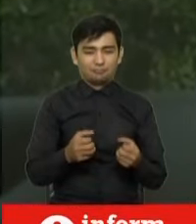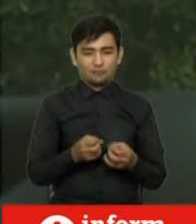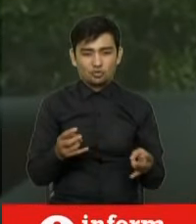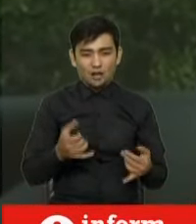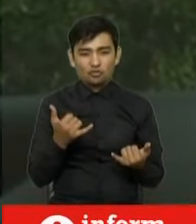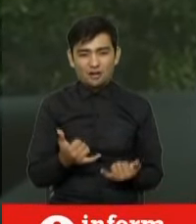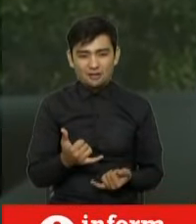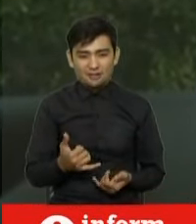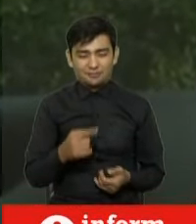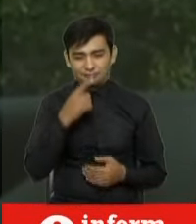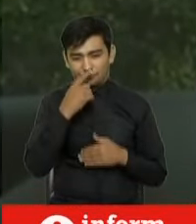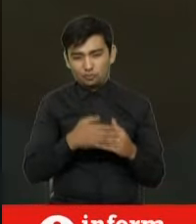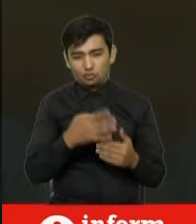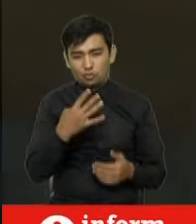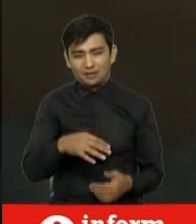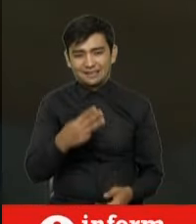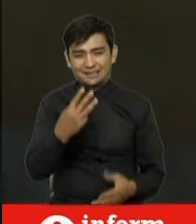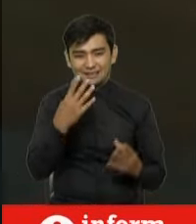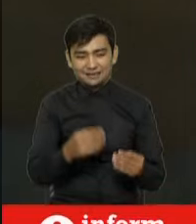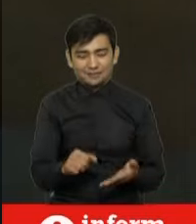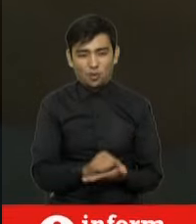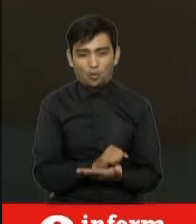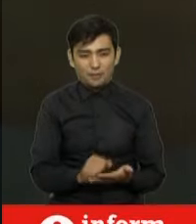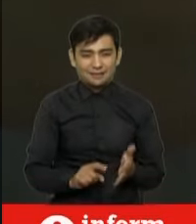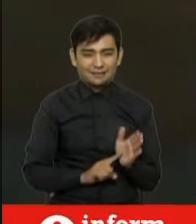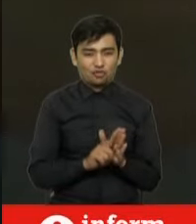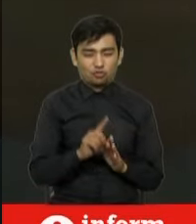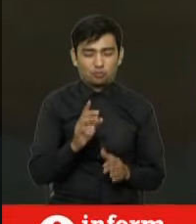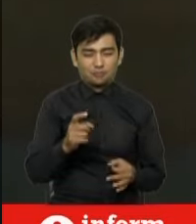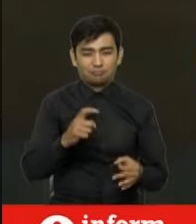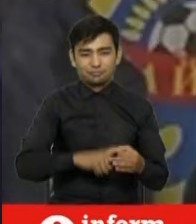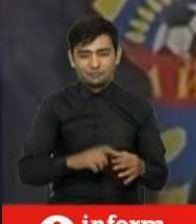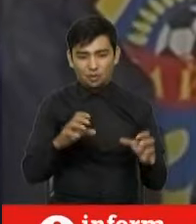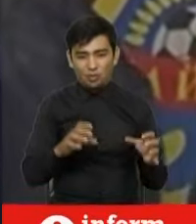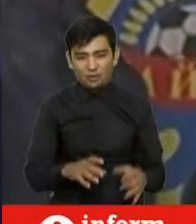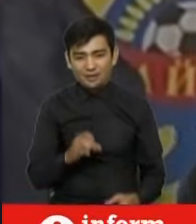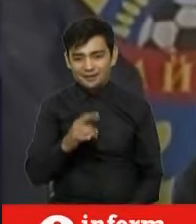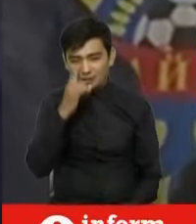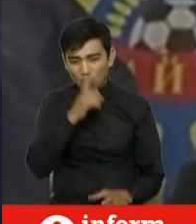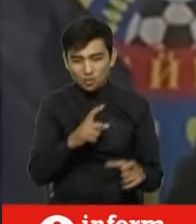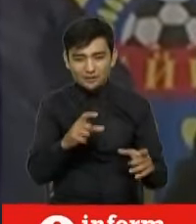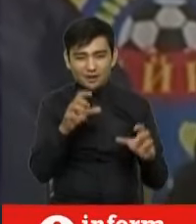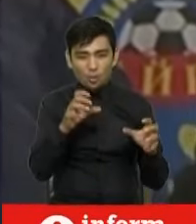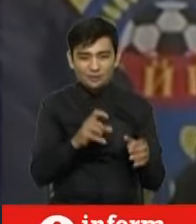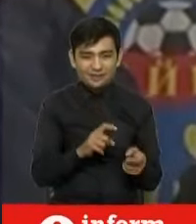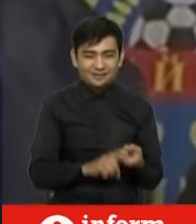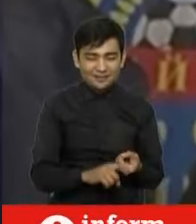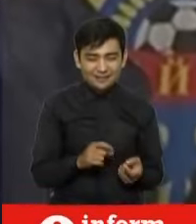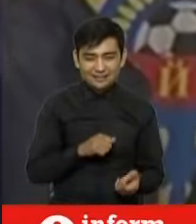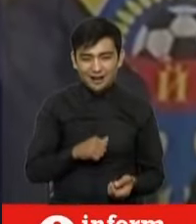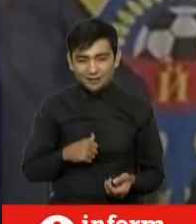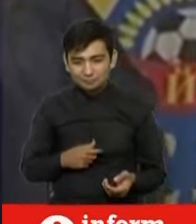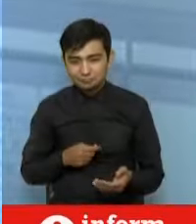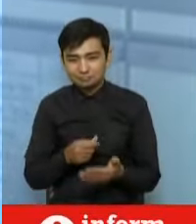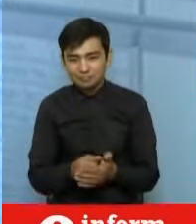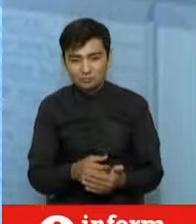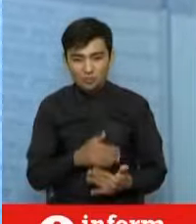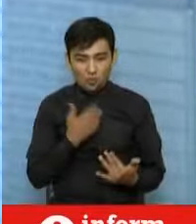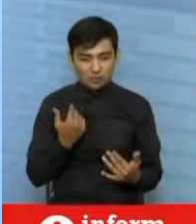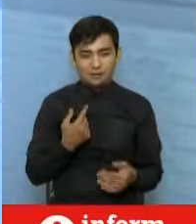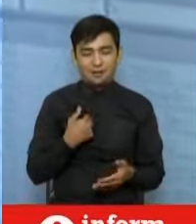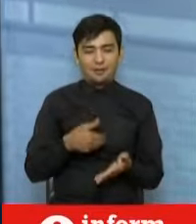міне алдағы 43 күн ішінде құжат күшінен келі отыр. Демек, заңға сәйкес қазақстандықтарға өз еркімен бәс тігуден бас тартуға мүмкіндік